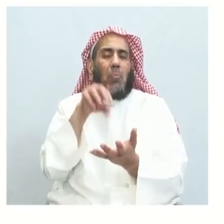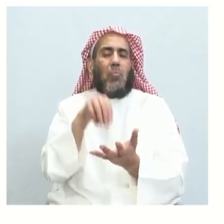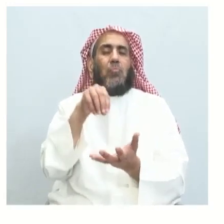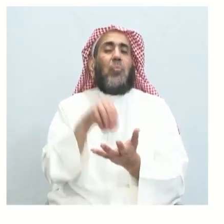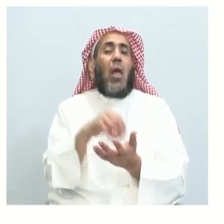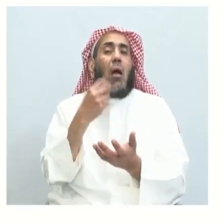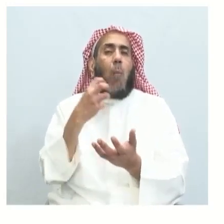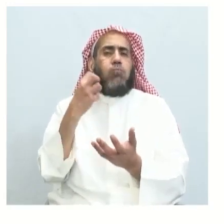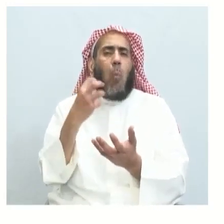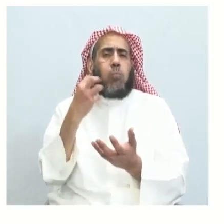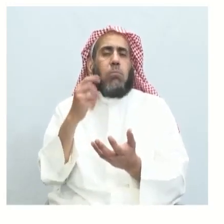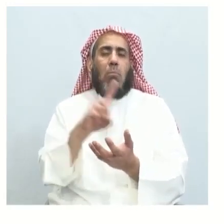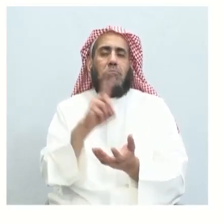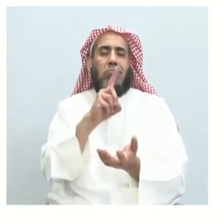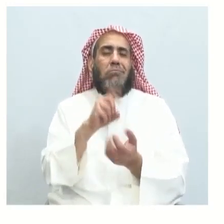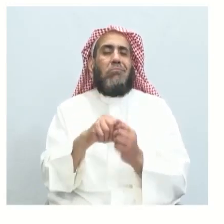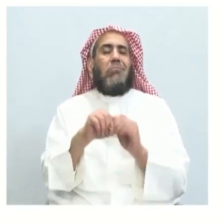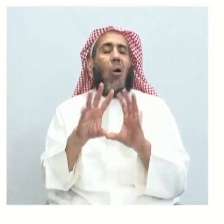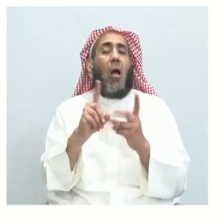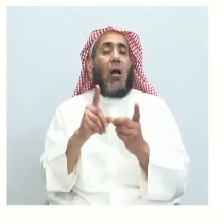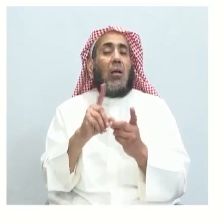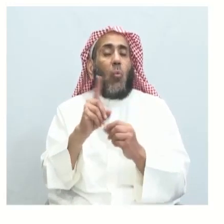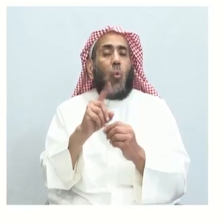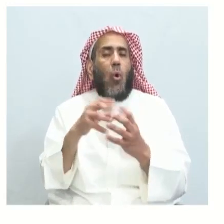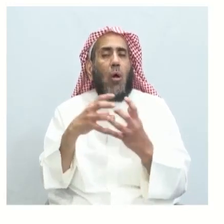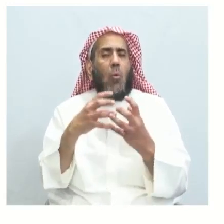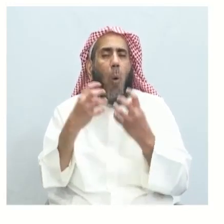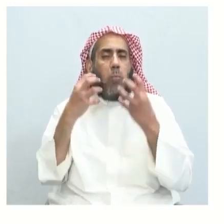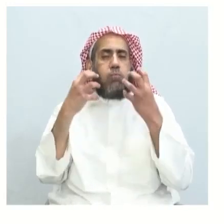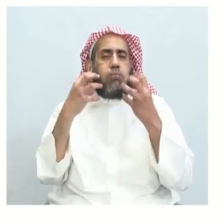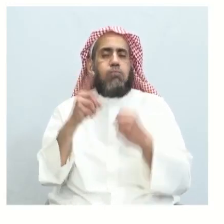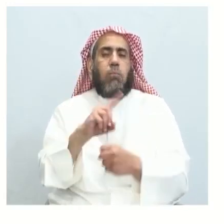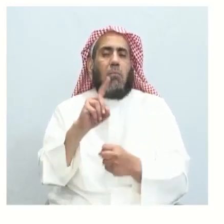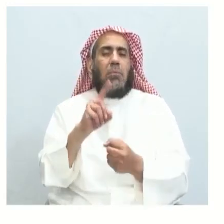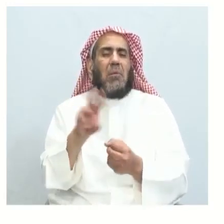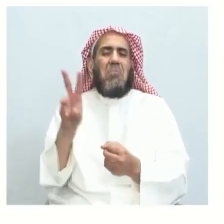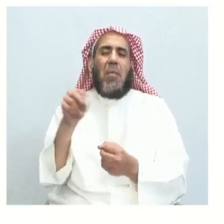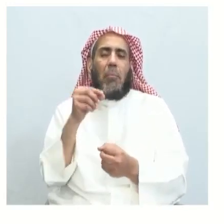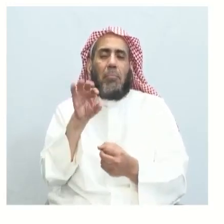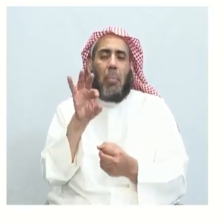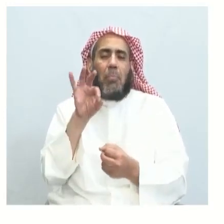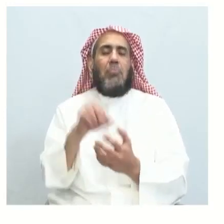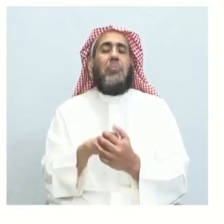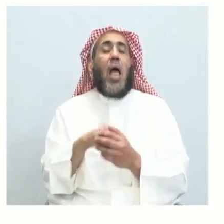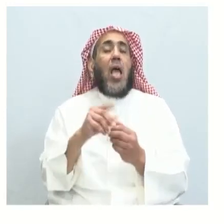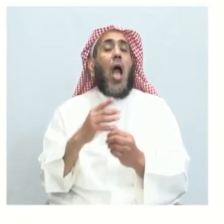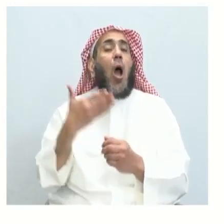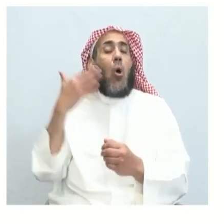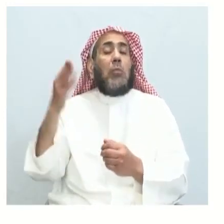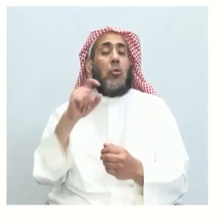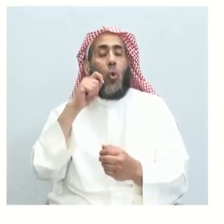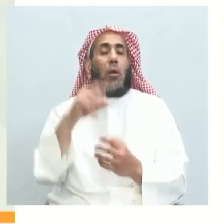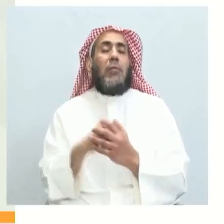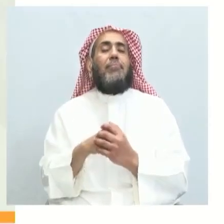طرف الفم وفي طرف الاسنان ولا لا ان يكون او يمتلئ الء ال الفم بالطعام هذه خطبه عمر رضي